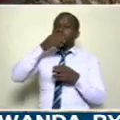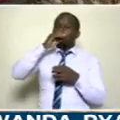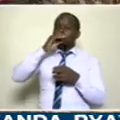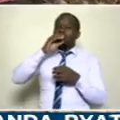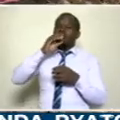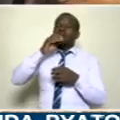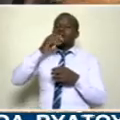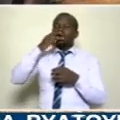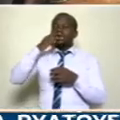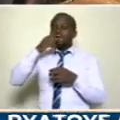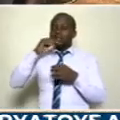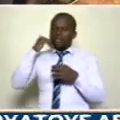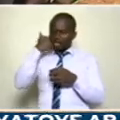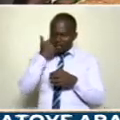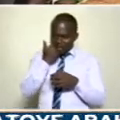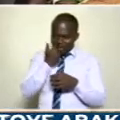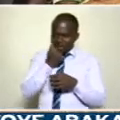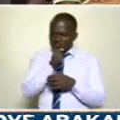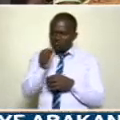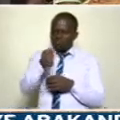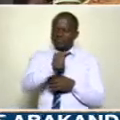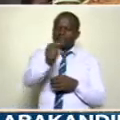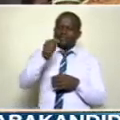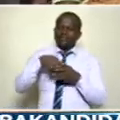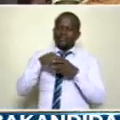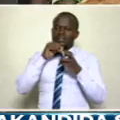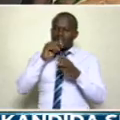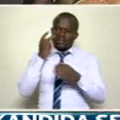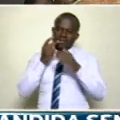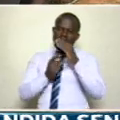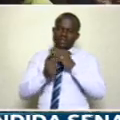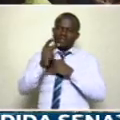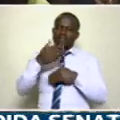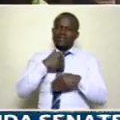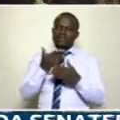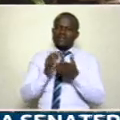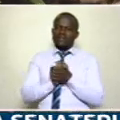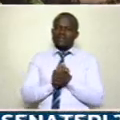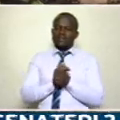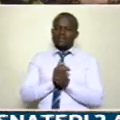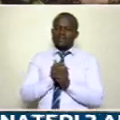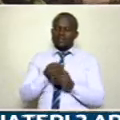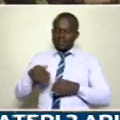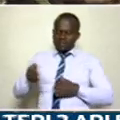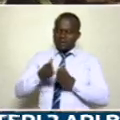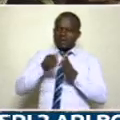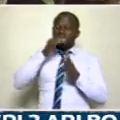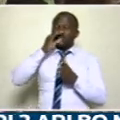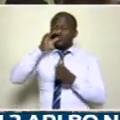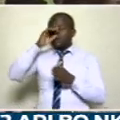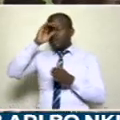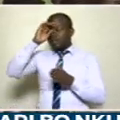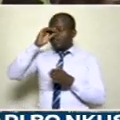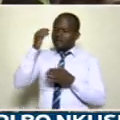n'itabi, uburaya, ubuzererezi ku buryo nta cyerekezo cy'ubuzima bari bafite. Mu muhanda twanywaga ibiyobyabwenge,